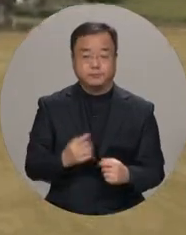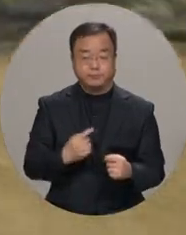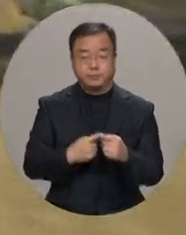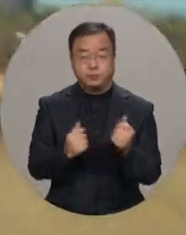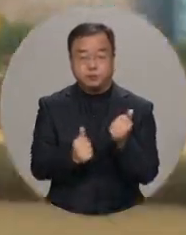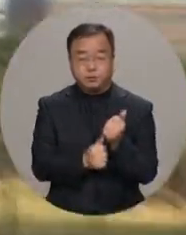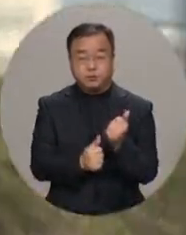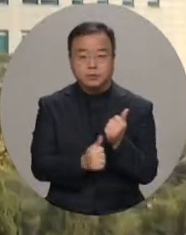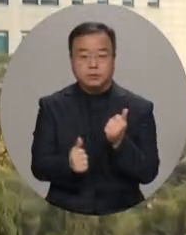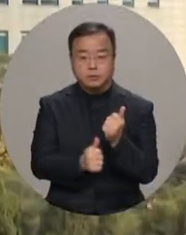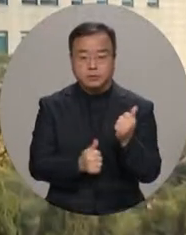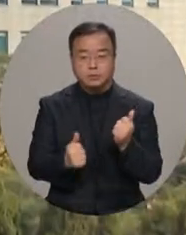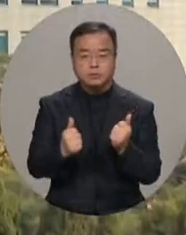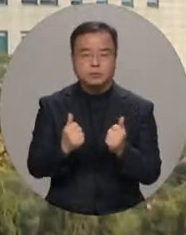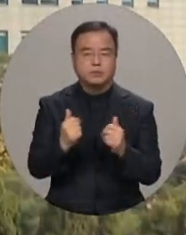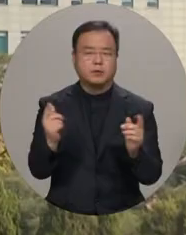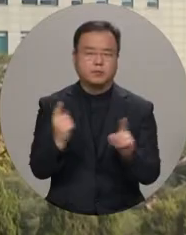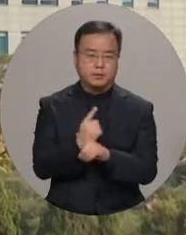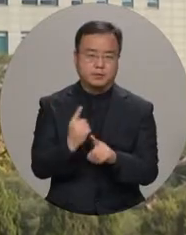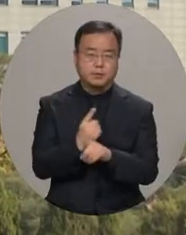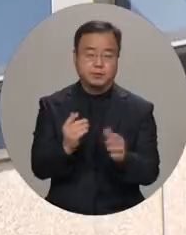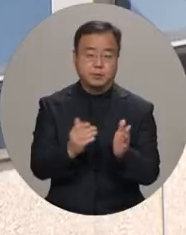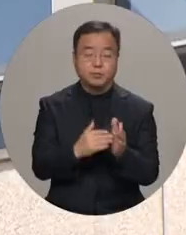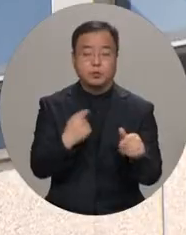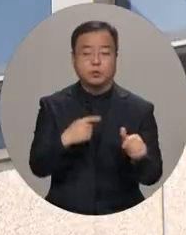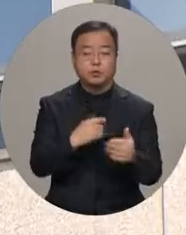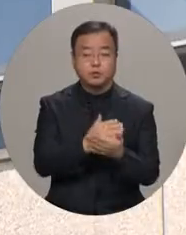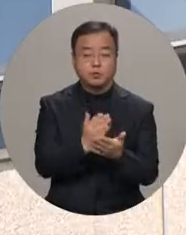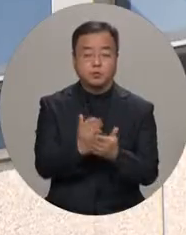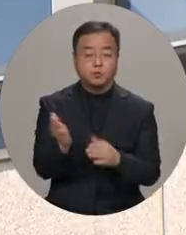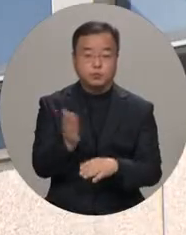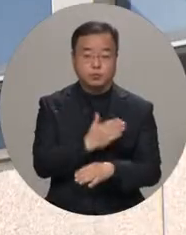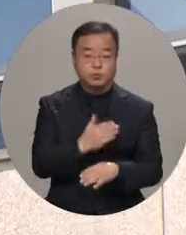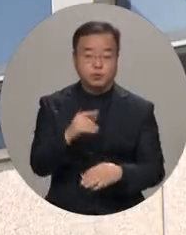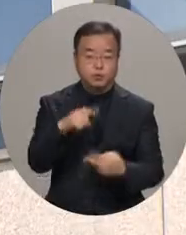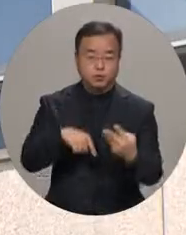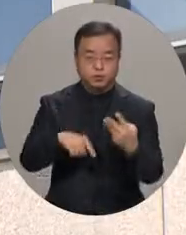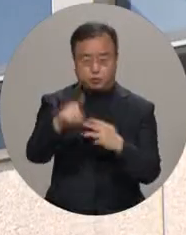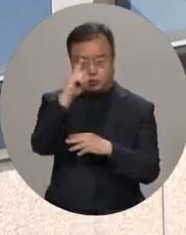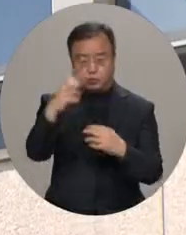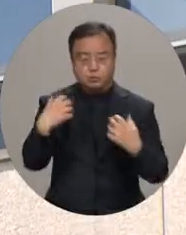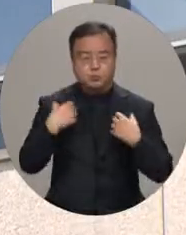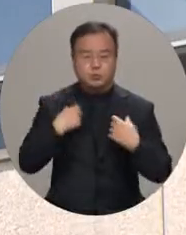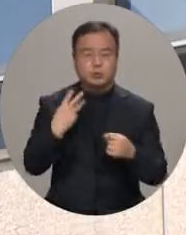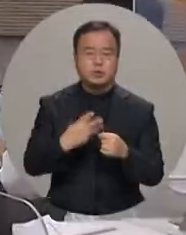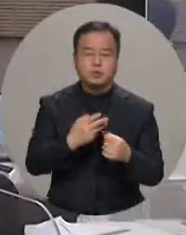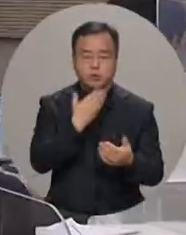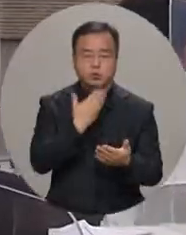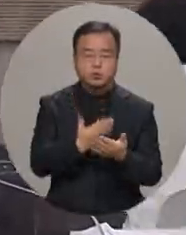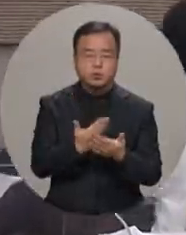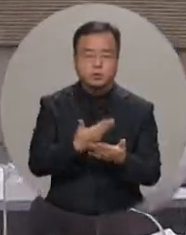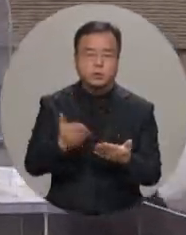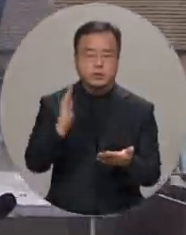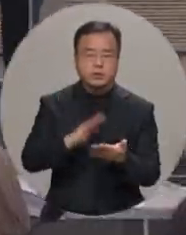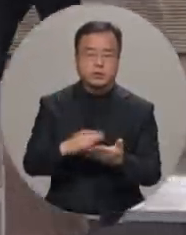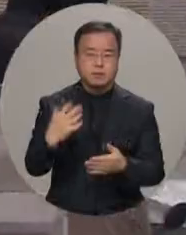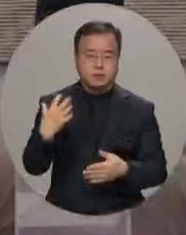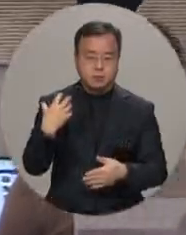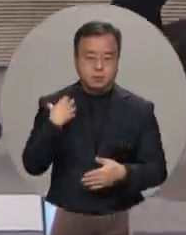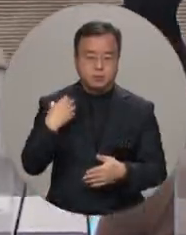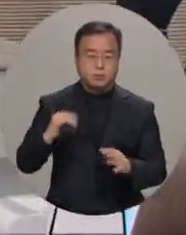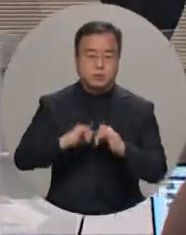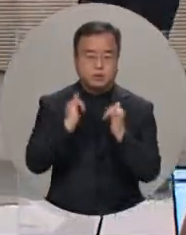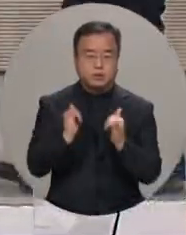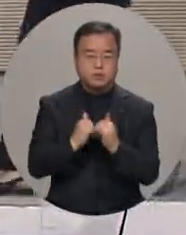수석비서관도 전원 교체했습니다. 교육 분야를 비롯한 윤석열 정부의 3대 개혁을 총괄할